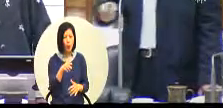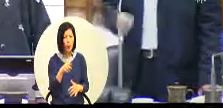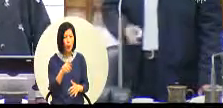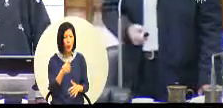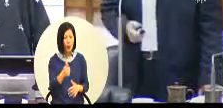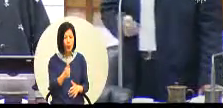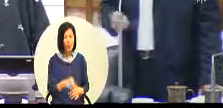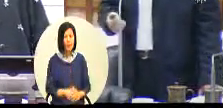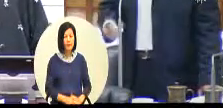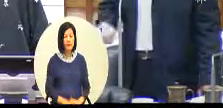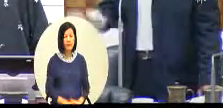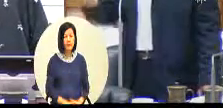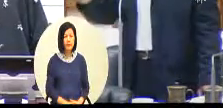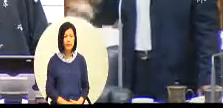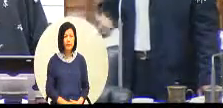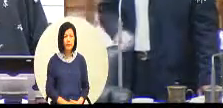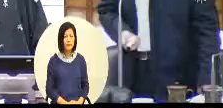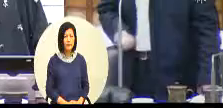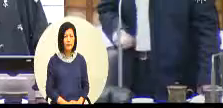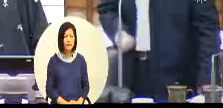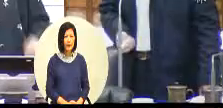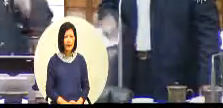管